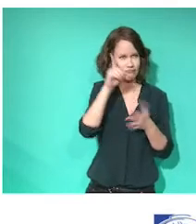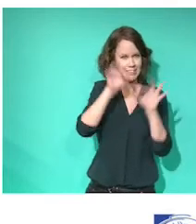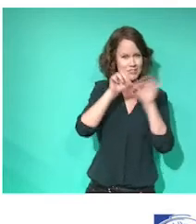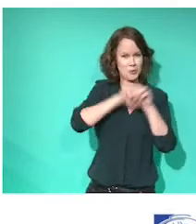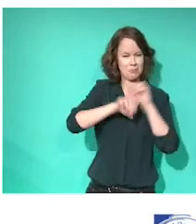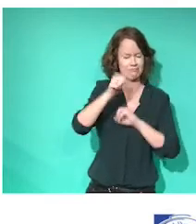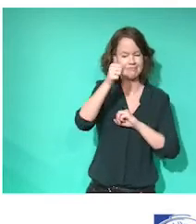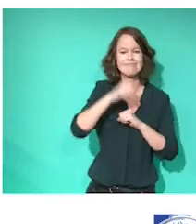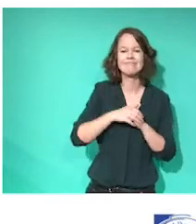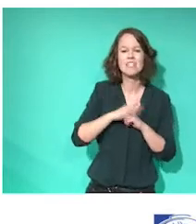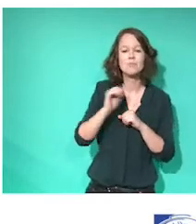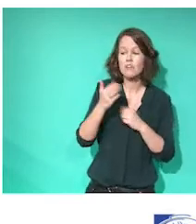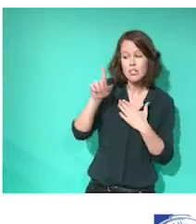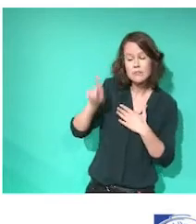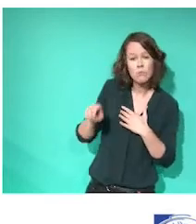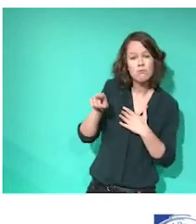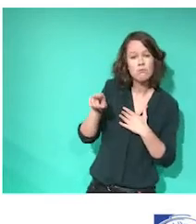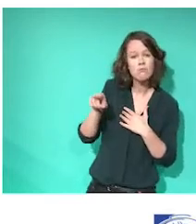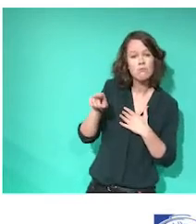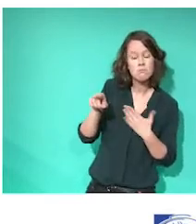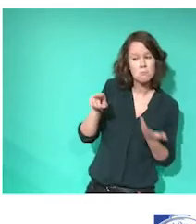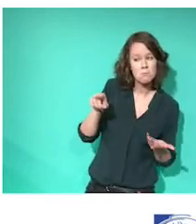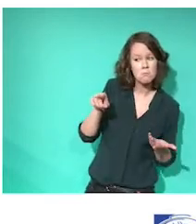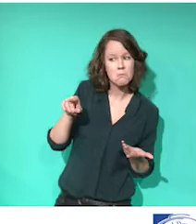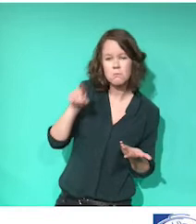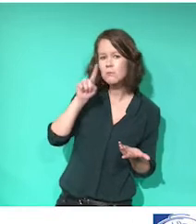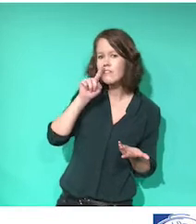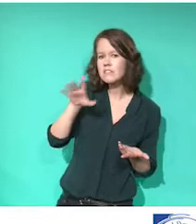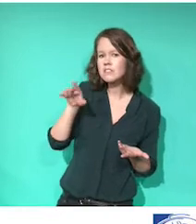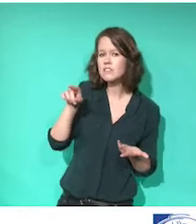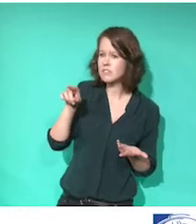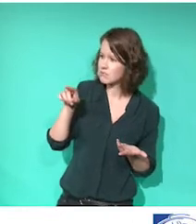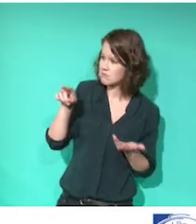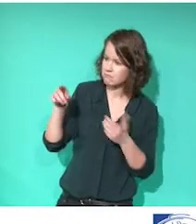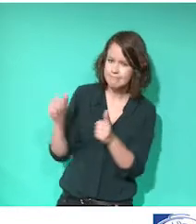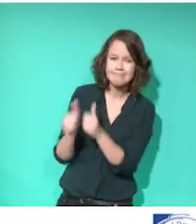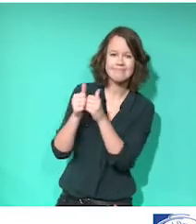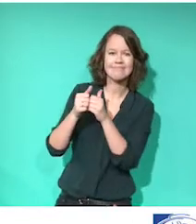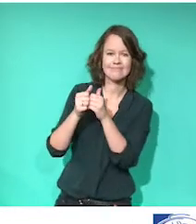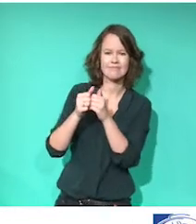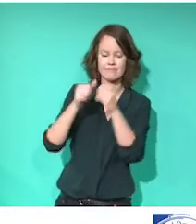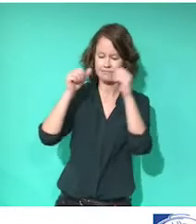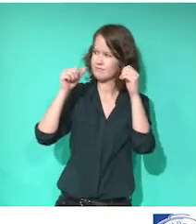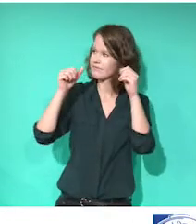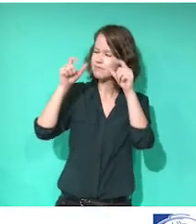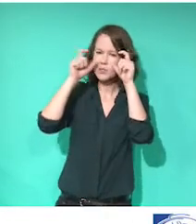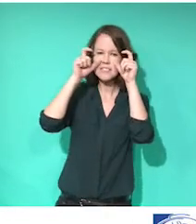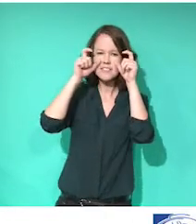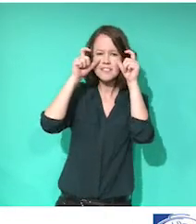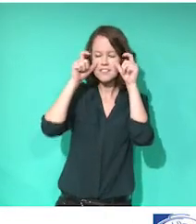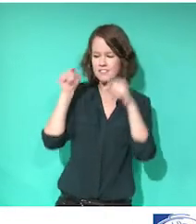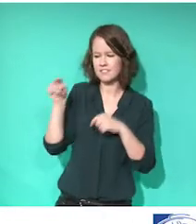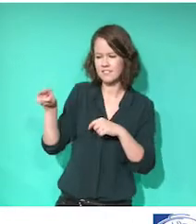Génial. Donc, Blandine, simplement, voilà, la rencontre avec Maudit, oui. Et le choix d'avoir travaillé avec Maudit.